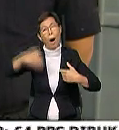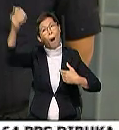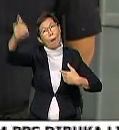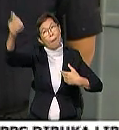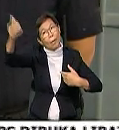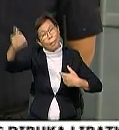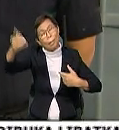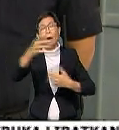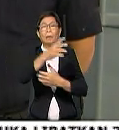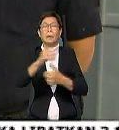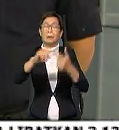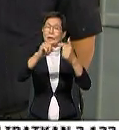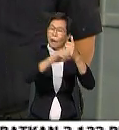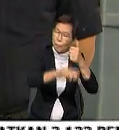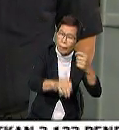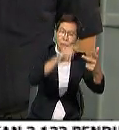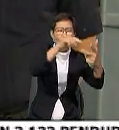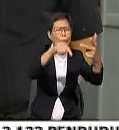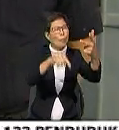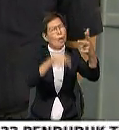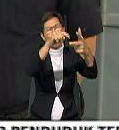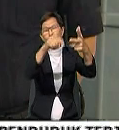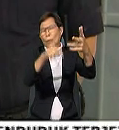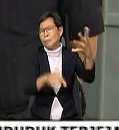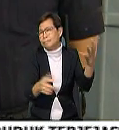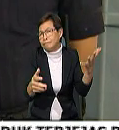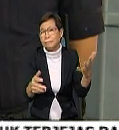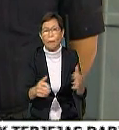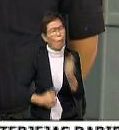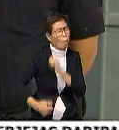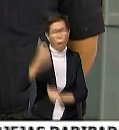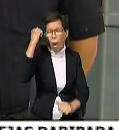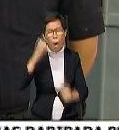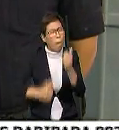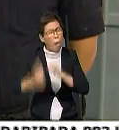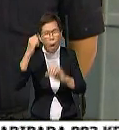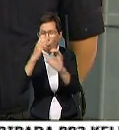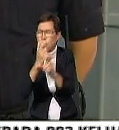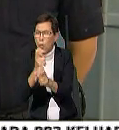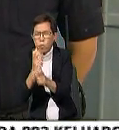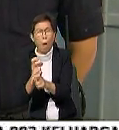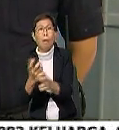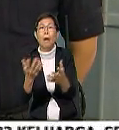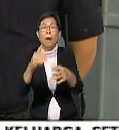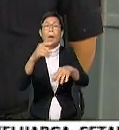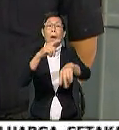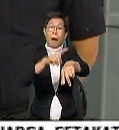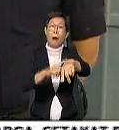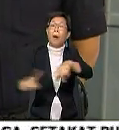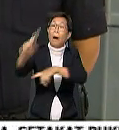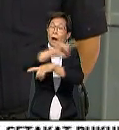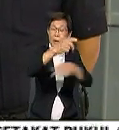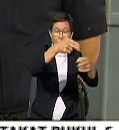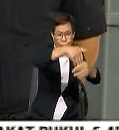punya ceramah, kempen dan sebagainya. Paling mencabar pastinya masa hari mengundi nanti, berapa ramai keanggotaan